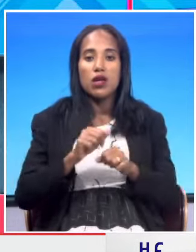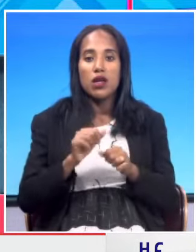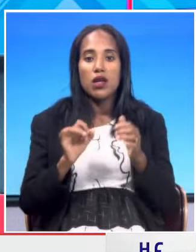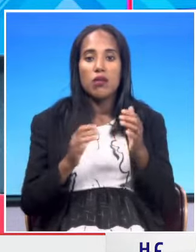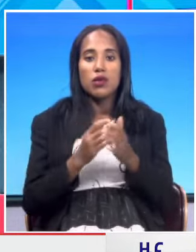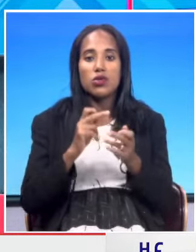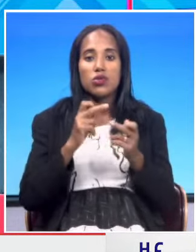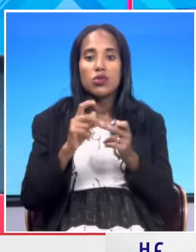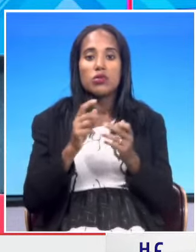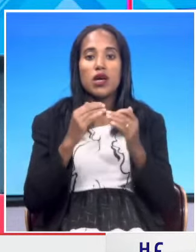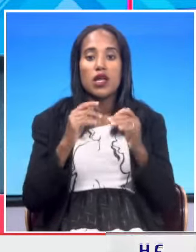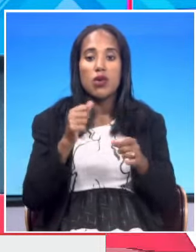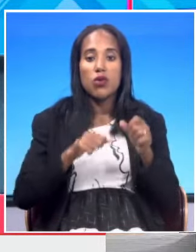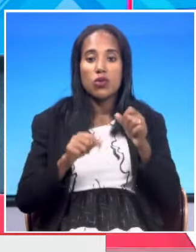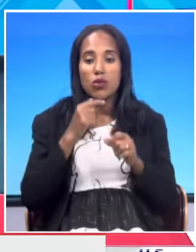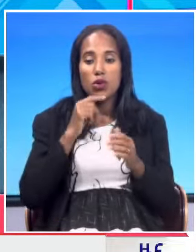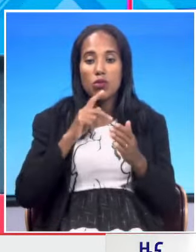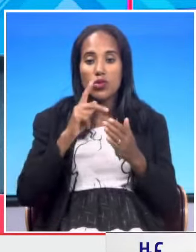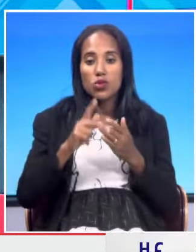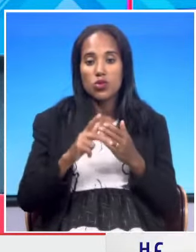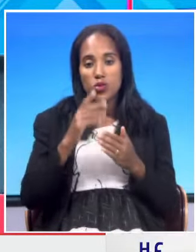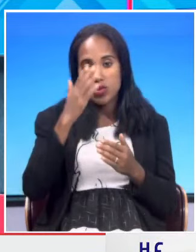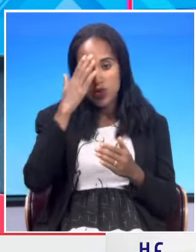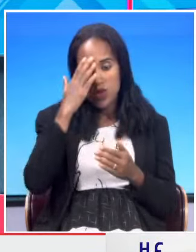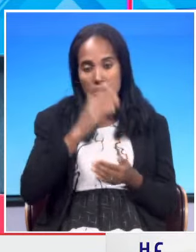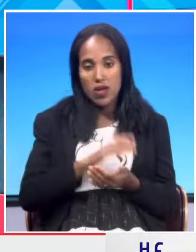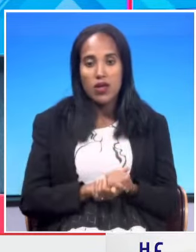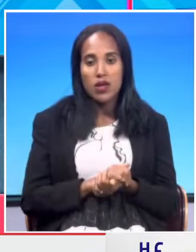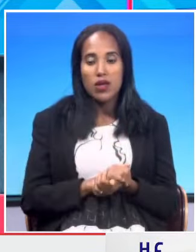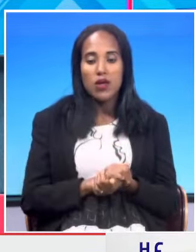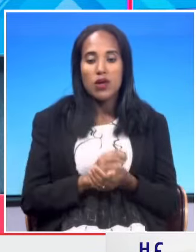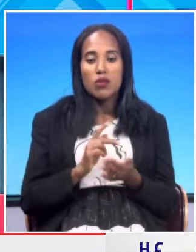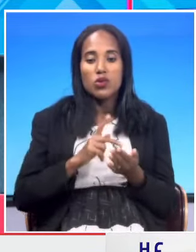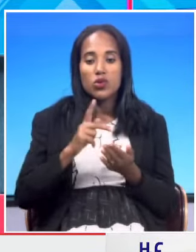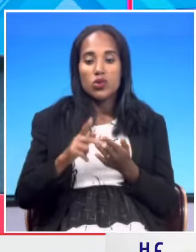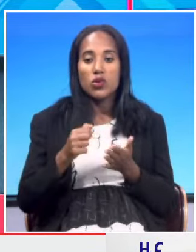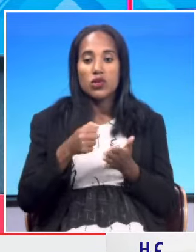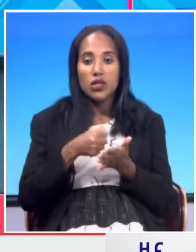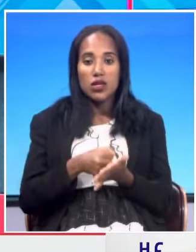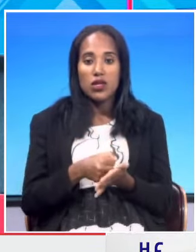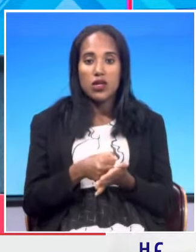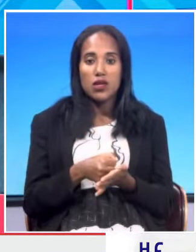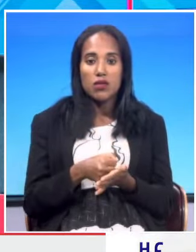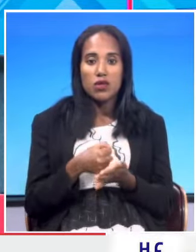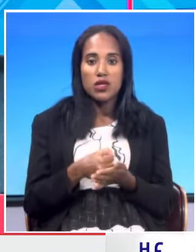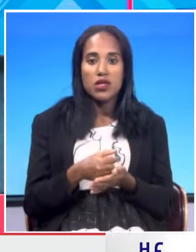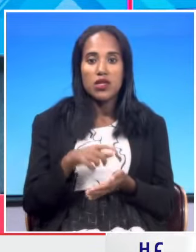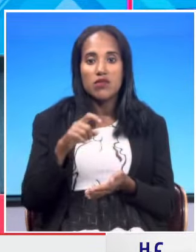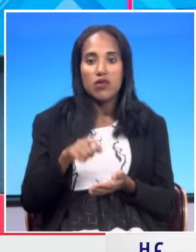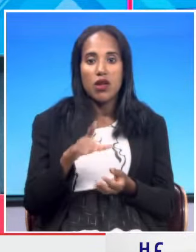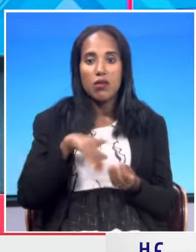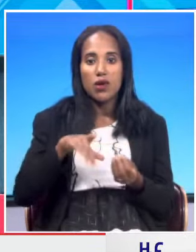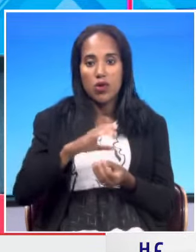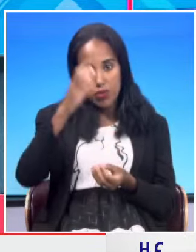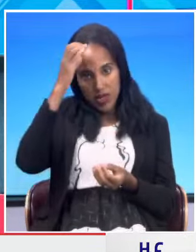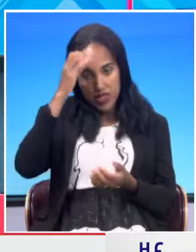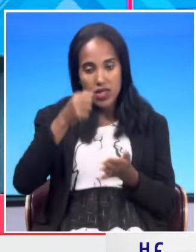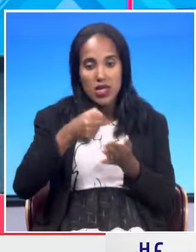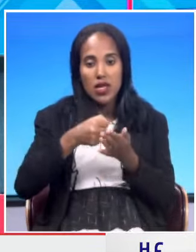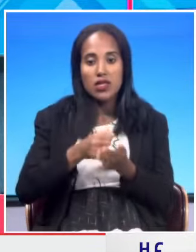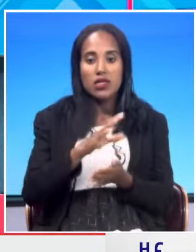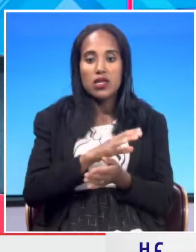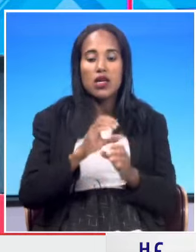ድርጅቶች ምን ያህል ያዋጡ የሚል ሁሉ አለው ፕሮጀክቱ። ይህ ፕሮጀክት ከጸደቀ መጽደቅ ያስፈልገዋል በክልሉ መንግስት።